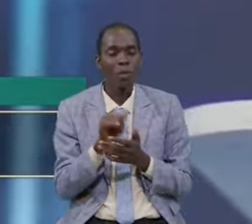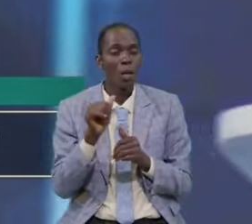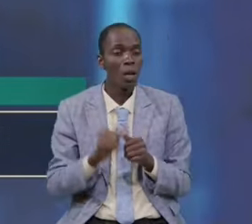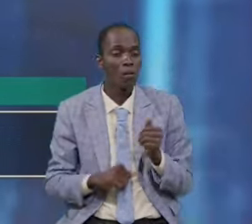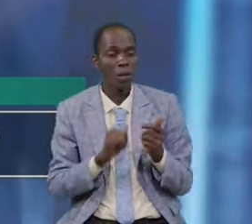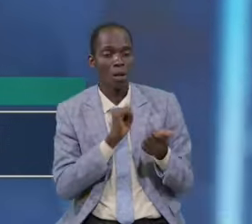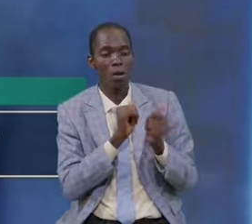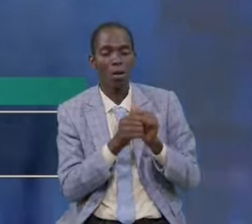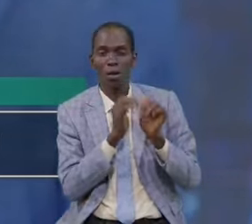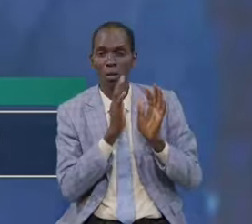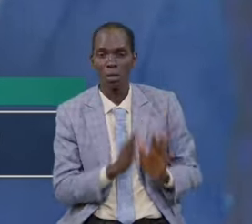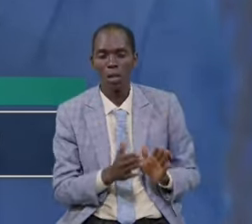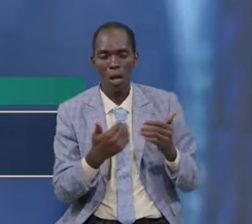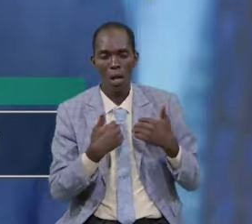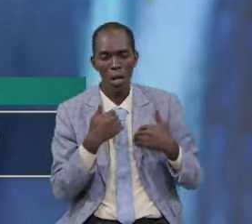a un but.